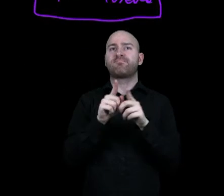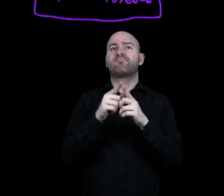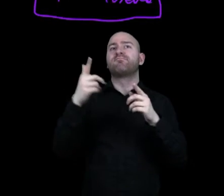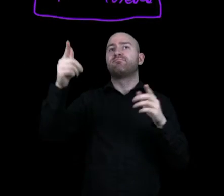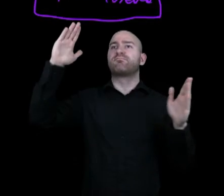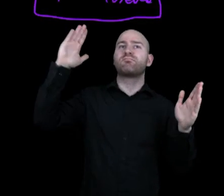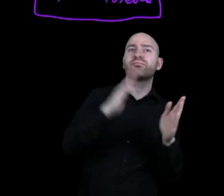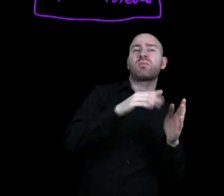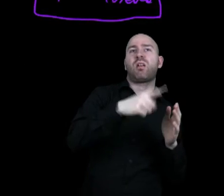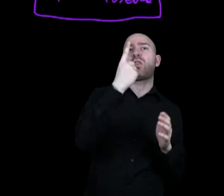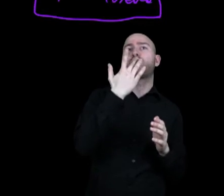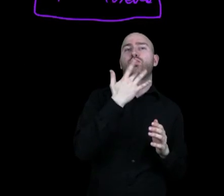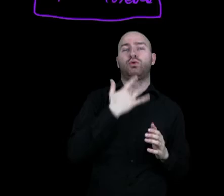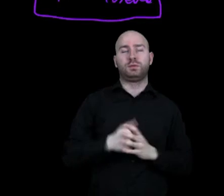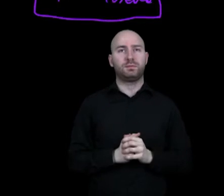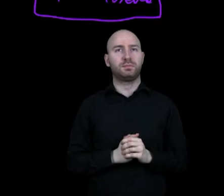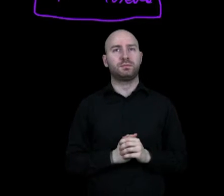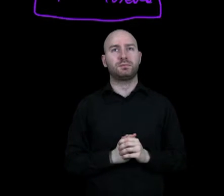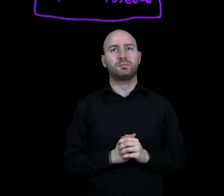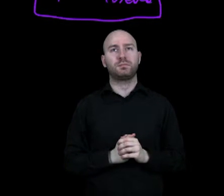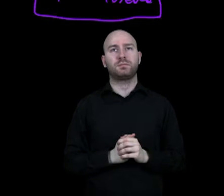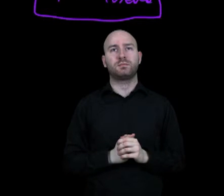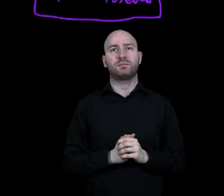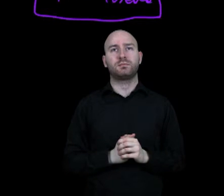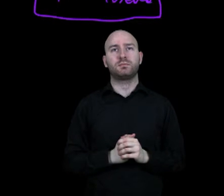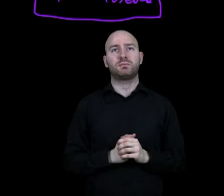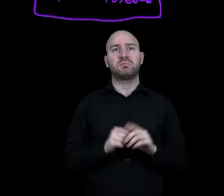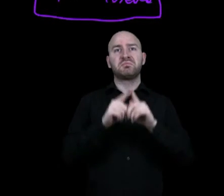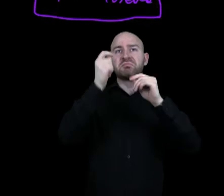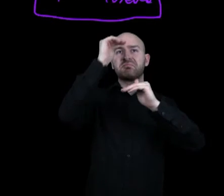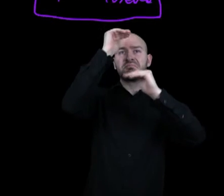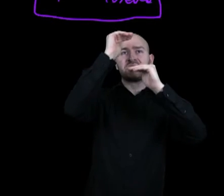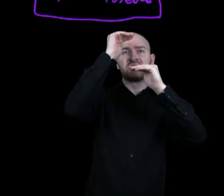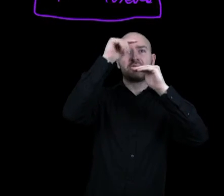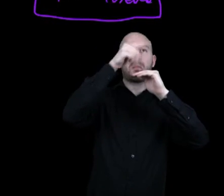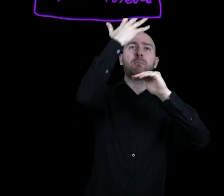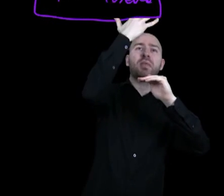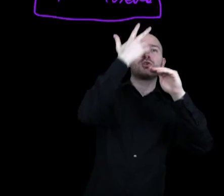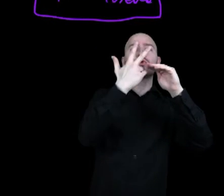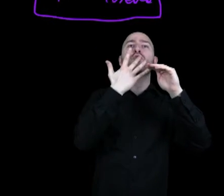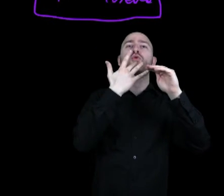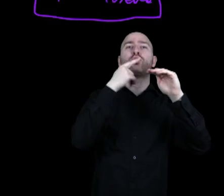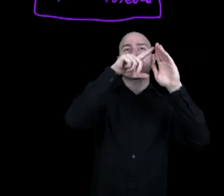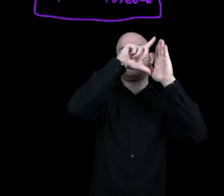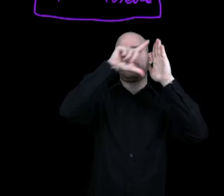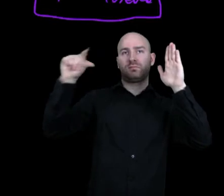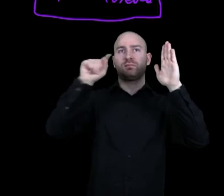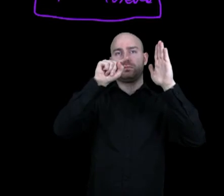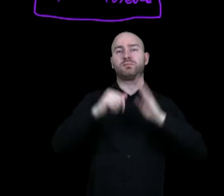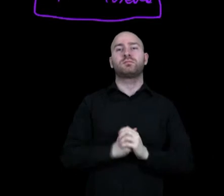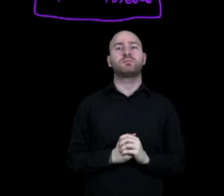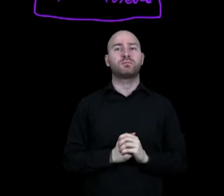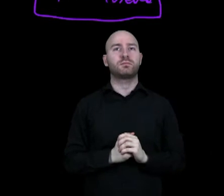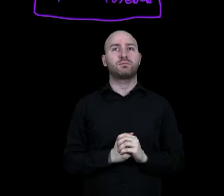jest już całym tym odcinkiem aż do 1 grosza. Jest tylko tym kawałkiem, jest różnicą między 5 a 3.